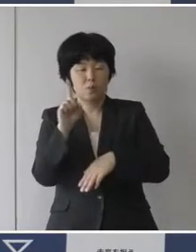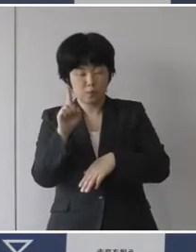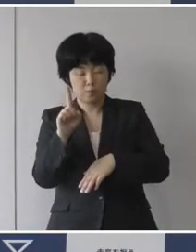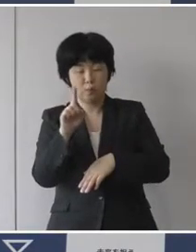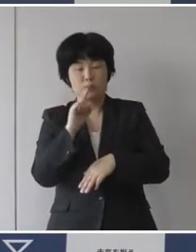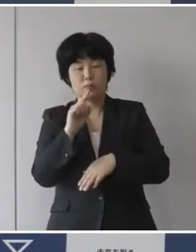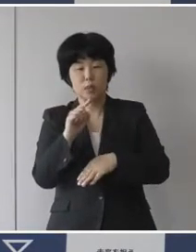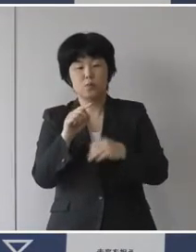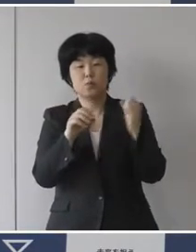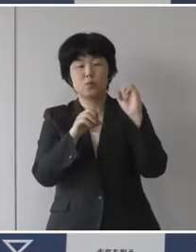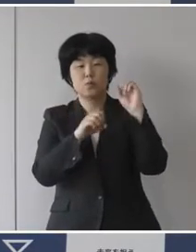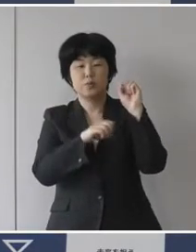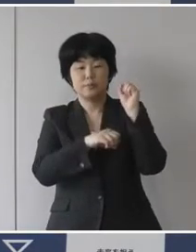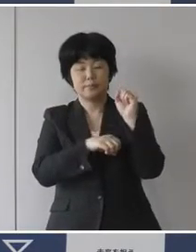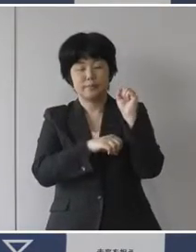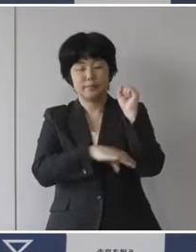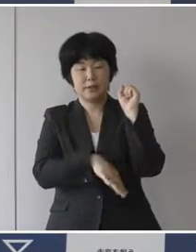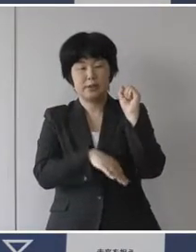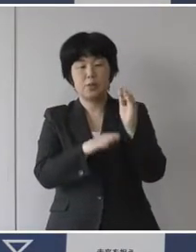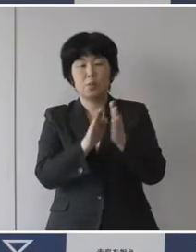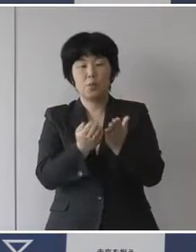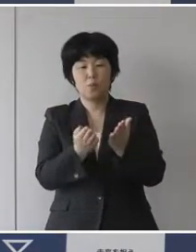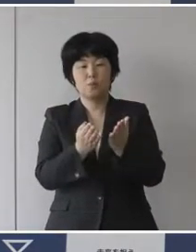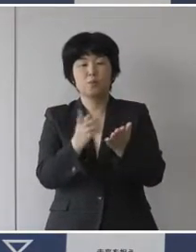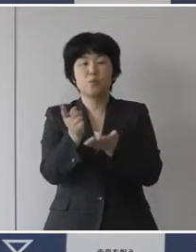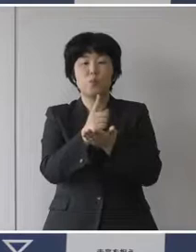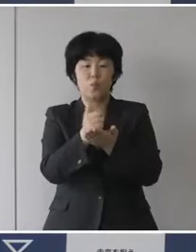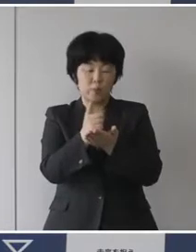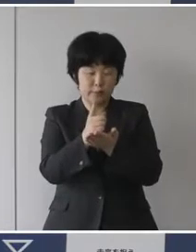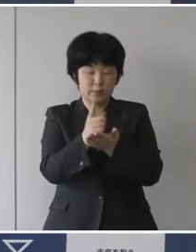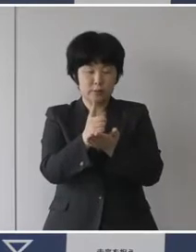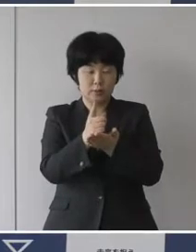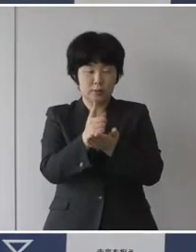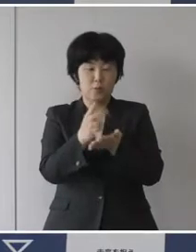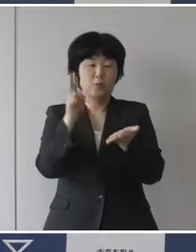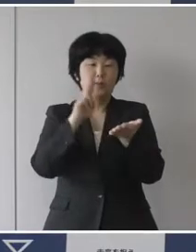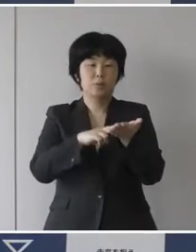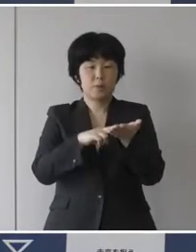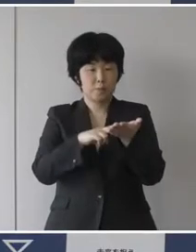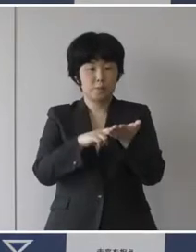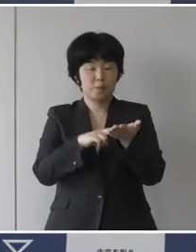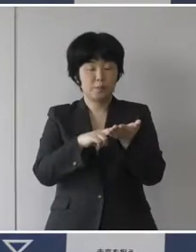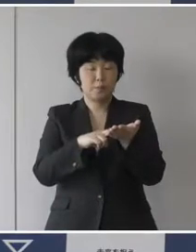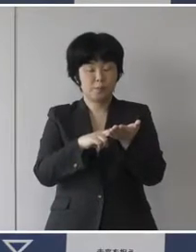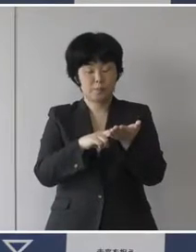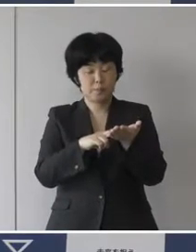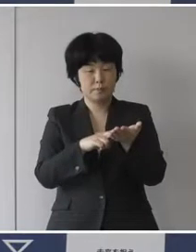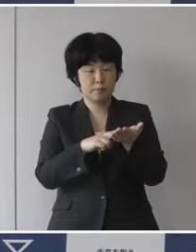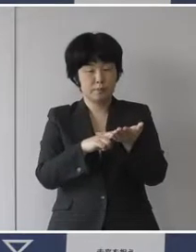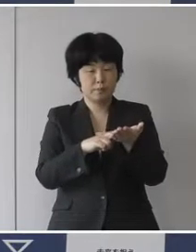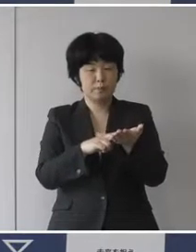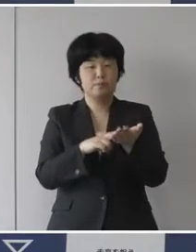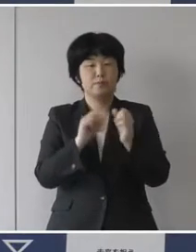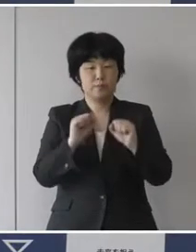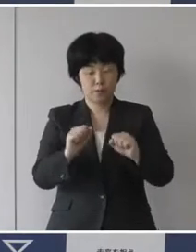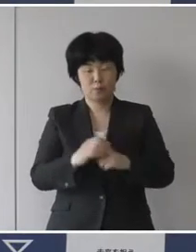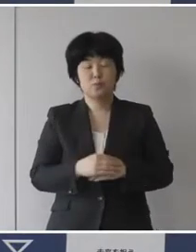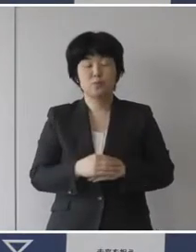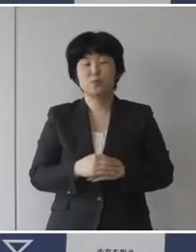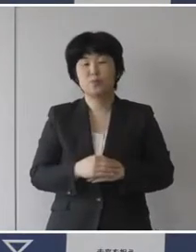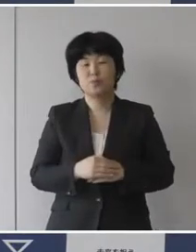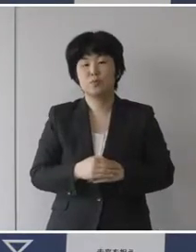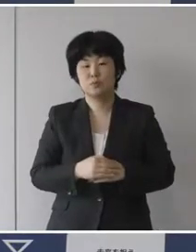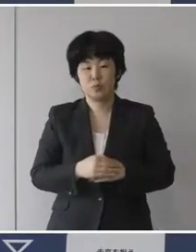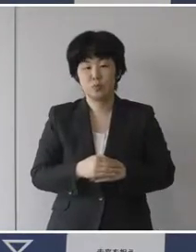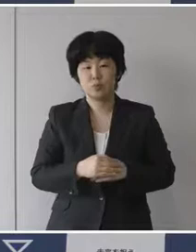定める、保存活用計画を策定をするという段階に入ってまいります。そしてそのためには